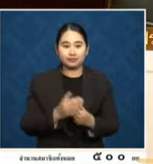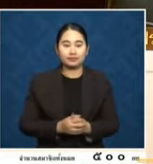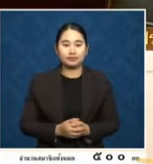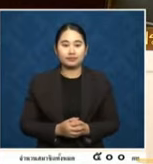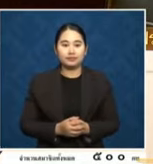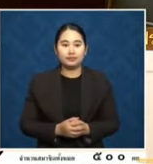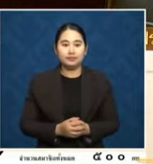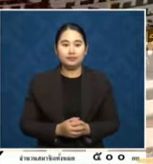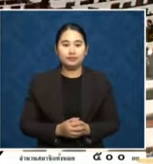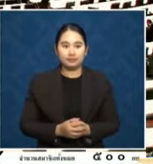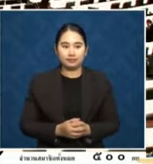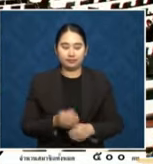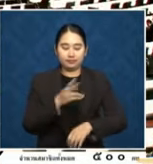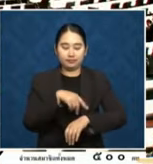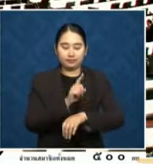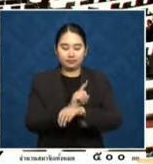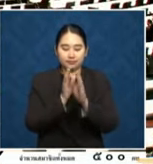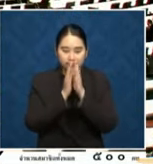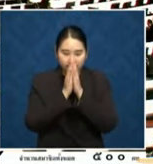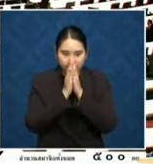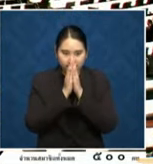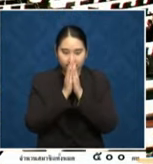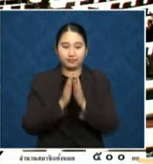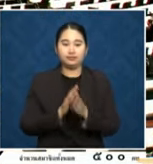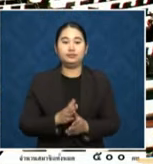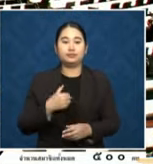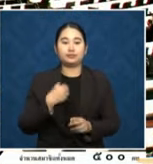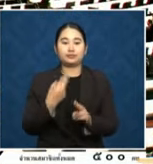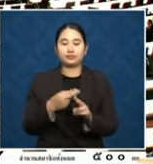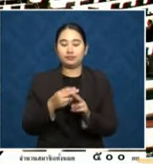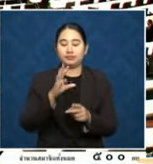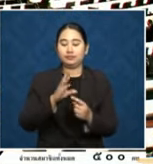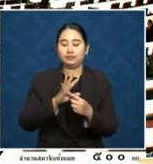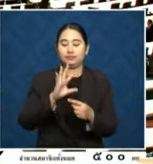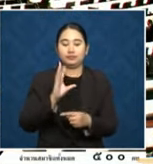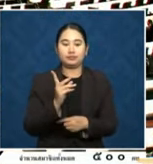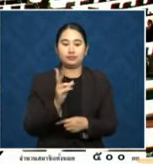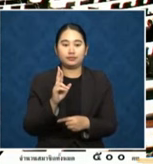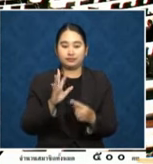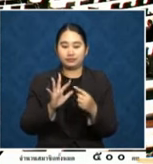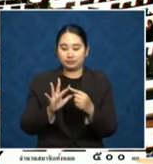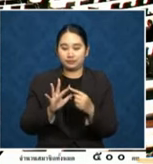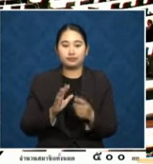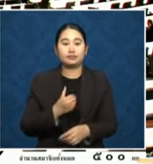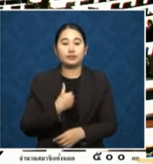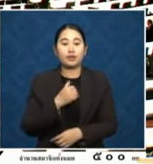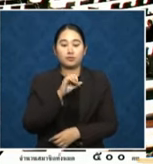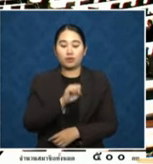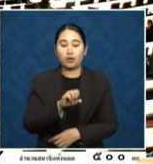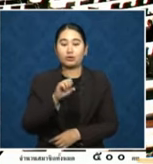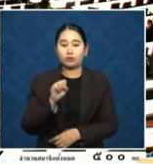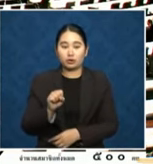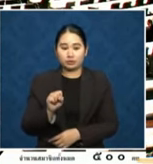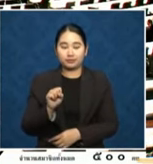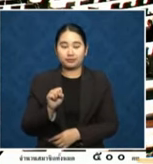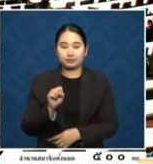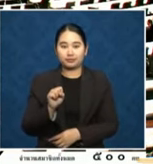ครับ เรียนท่านประธานสภาที่เคารพกับผมวัชระยาวะฮัสันสมาชิกสภาผู้แทนราษฎรเขต